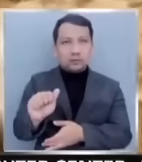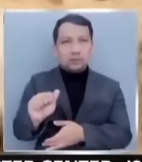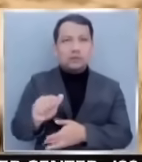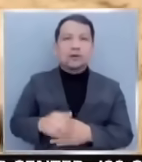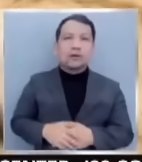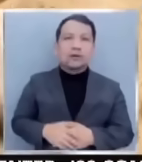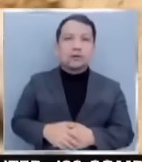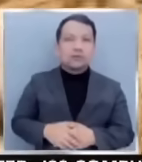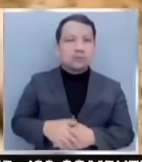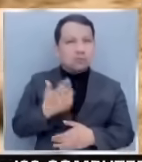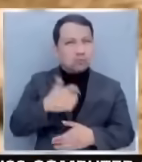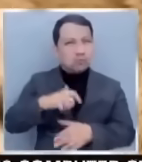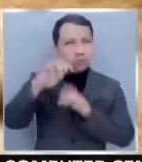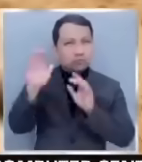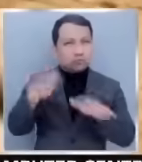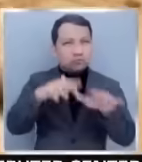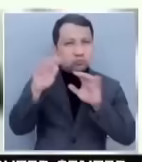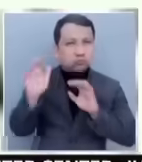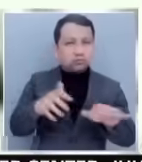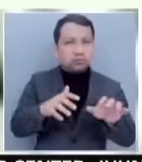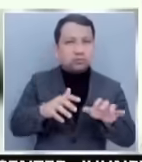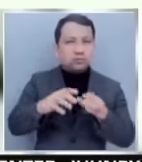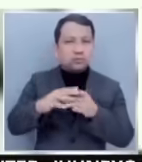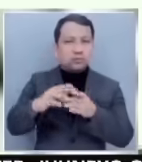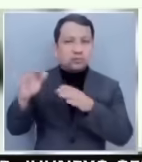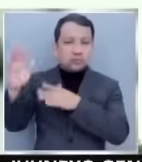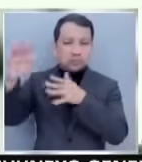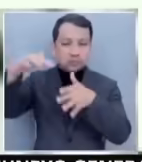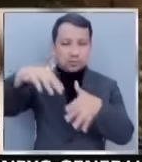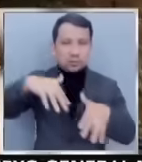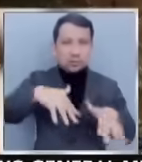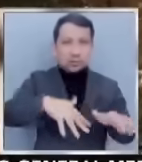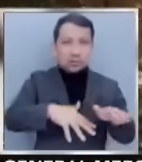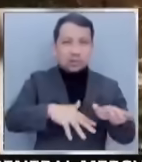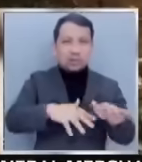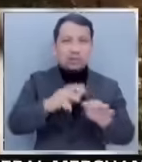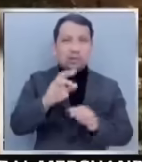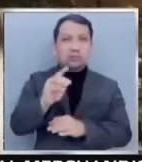Malakas din ng mga pag-ulan ang nagdulot ng landslide sa Barangay Dominican Hill Mirador noong